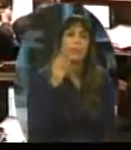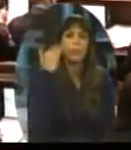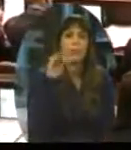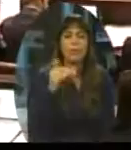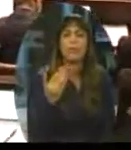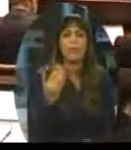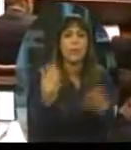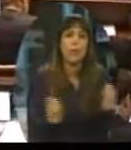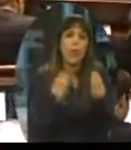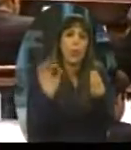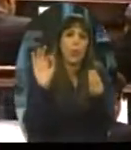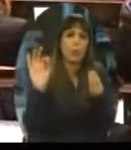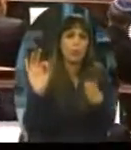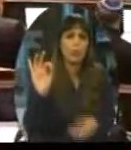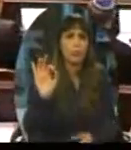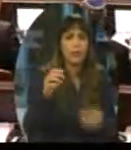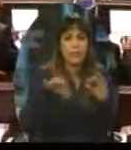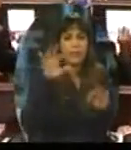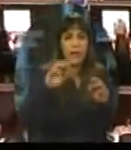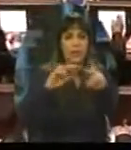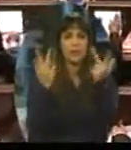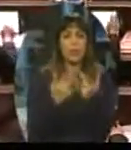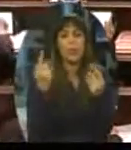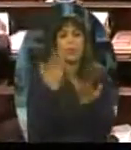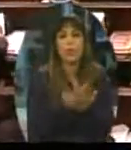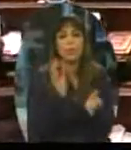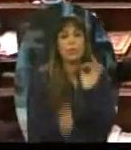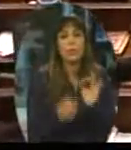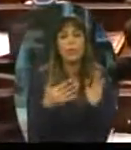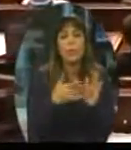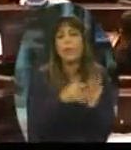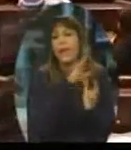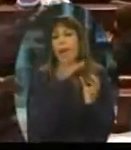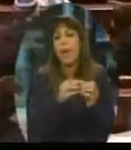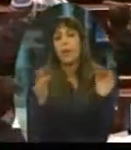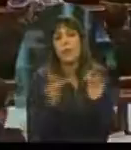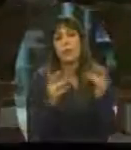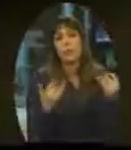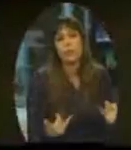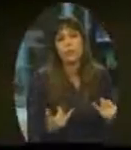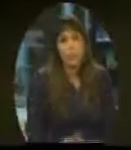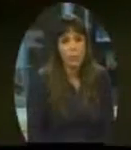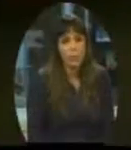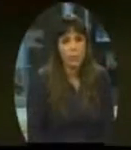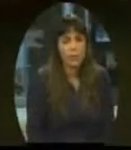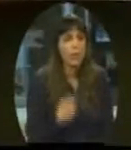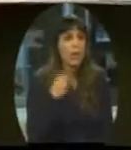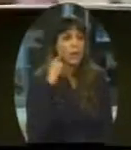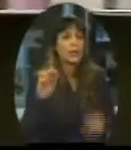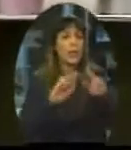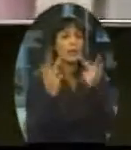ידי היועץ המשפטי לכנסת, שיבדוק את מלואן כנדרש, בניגוד למה שקיים היום. אני יודע שבציבור התקבלה